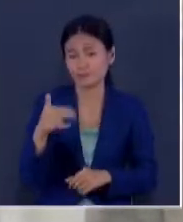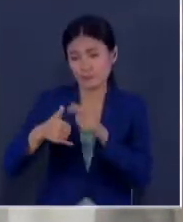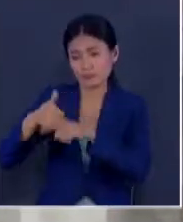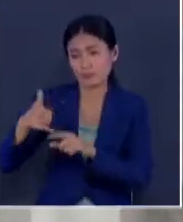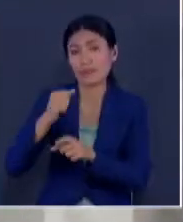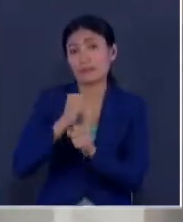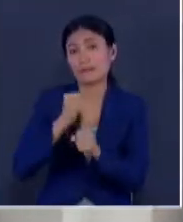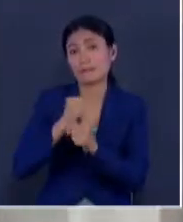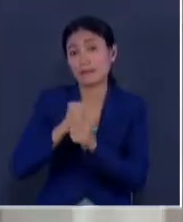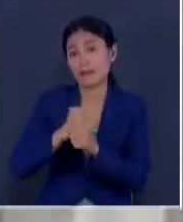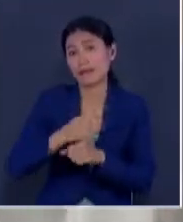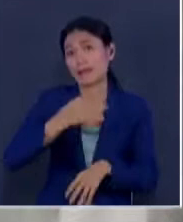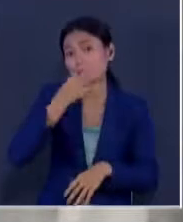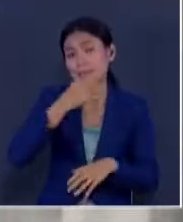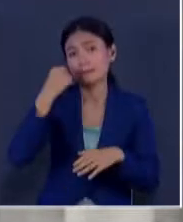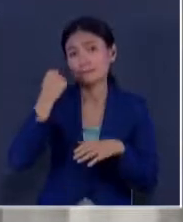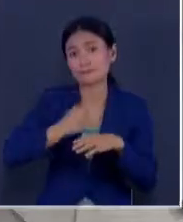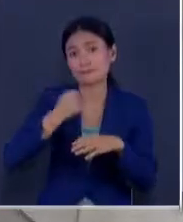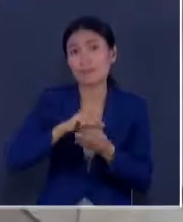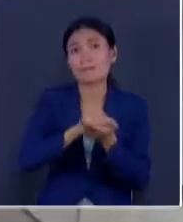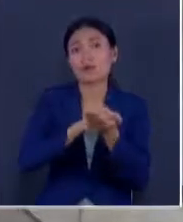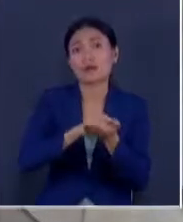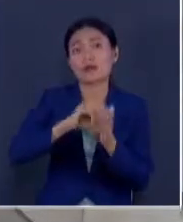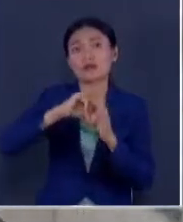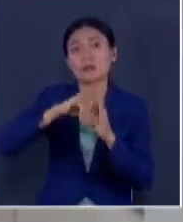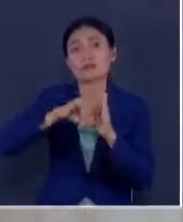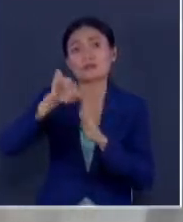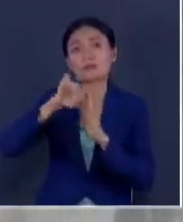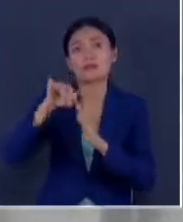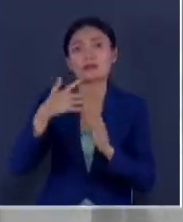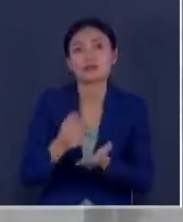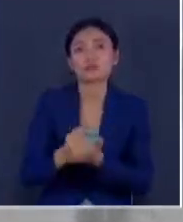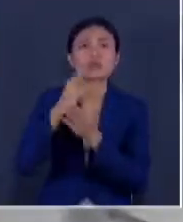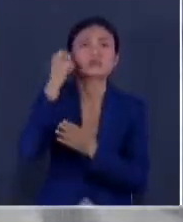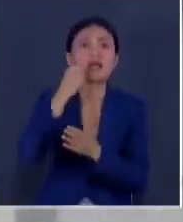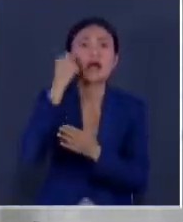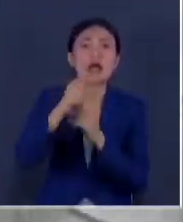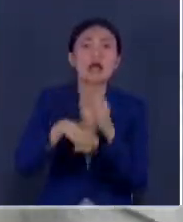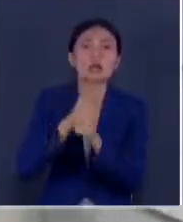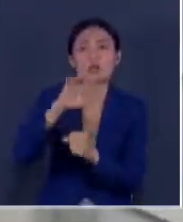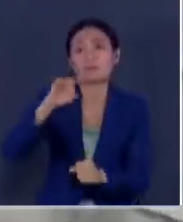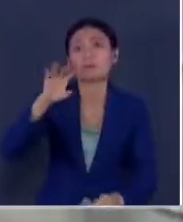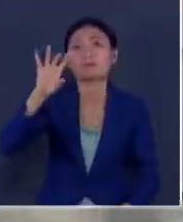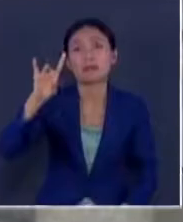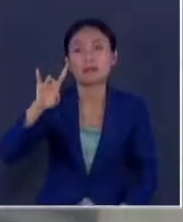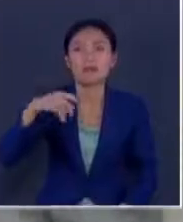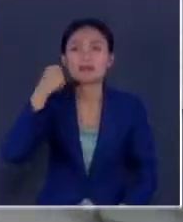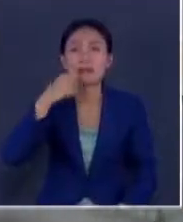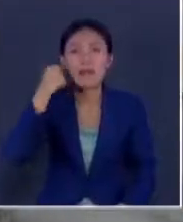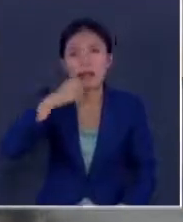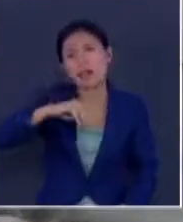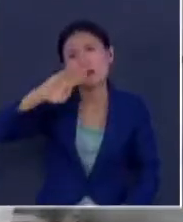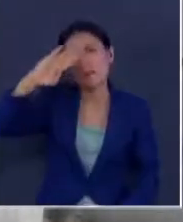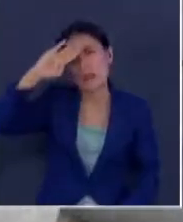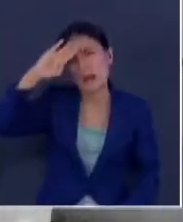เสิร์ฟร้านส้มตำอุดรอำเภอสารภีจังหวัดเชียงใหม่ได้พยุงคุณตานะคะวัย88ปีที่ใช้ไม้เท้าพยุงค่อยๆเดินข้ามถ